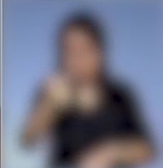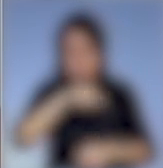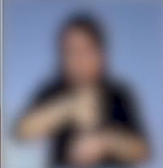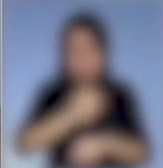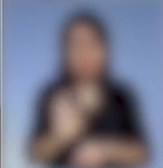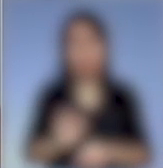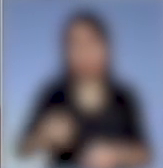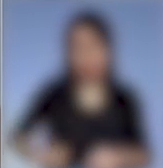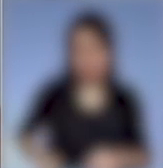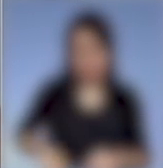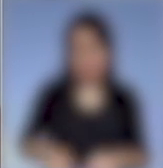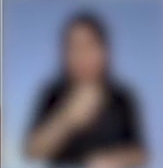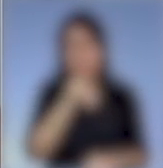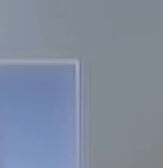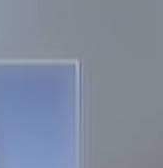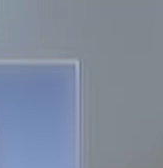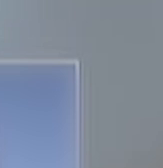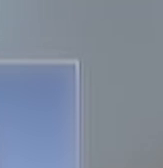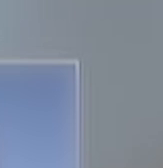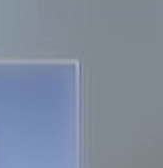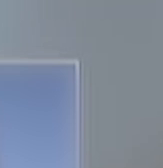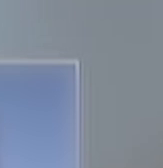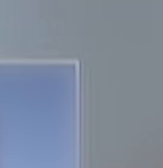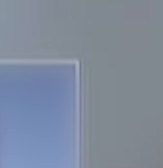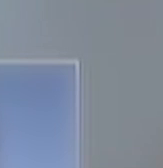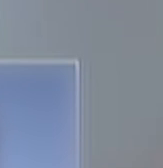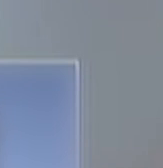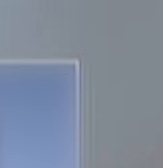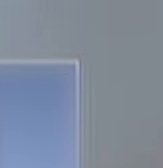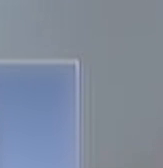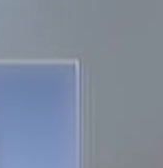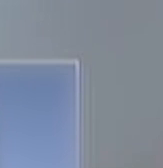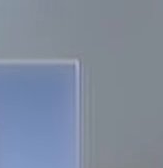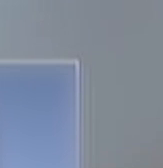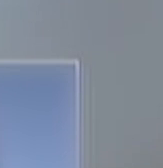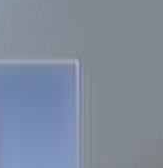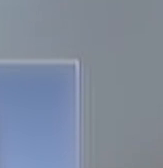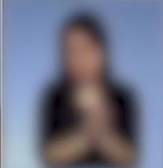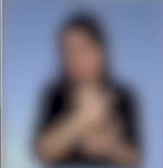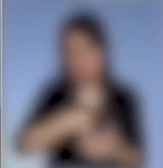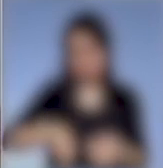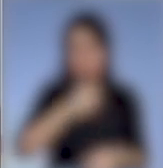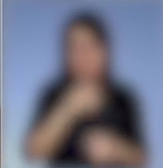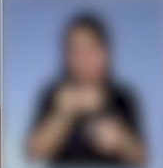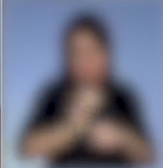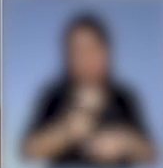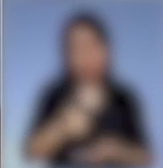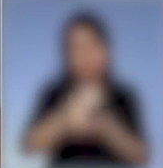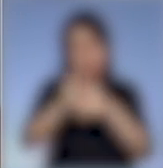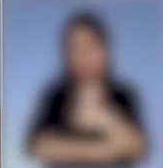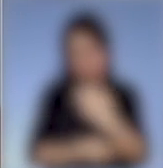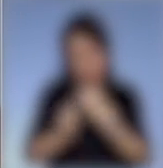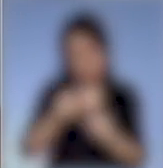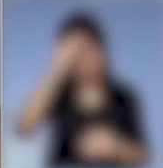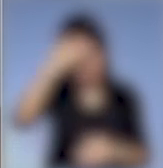二讀階段沒有機會發言？如果非建制派是言行一致、尊重法庭的，他們應該會懂得